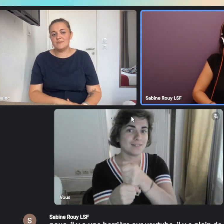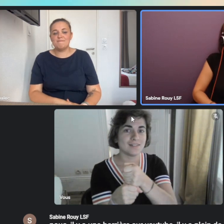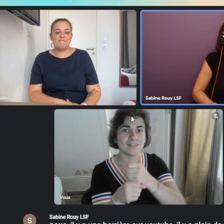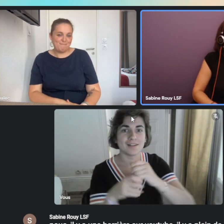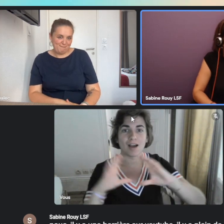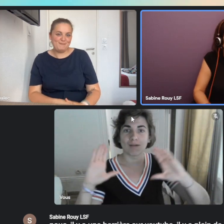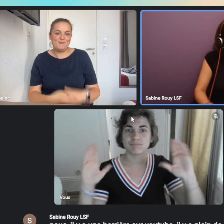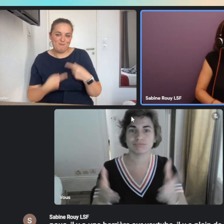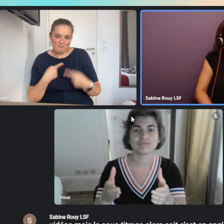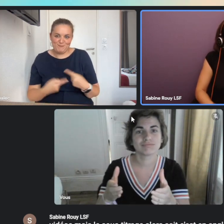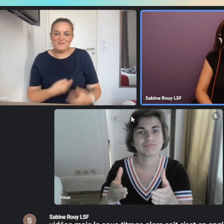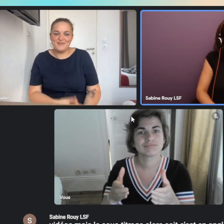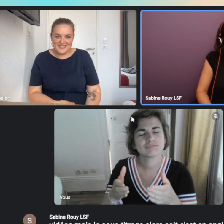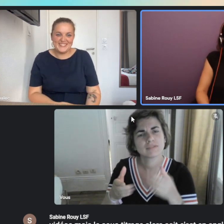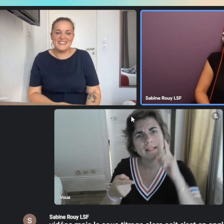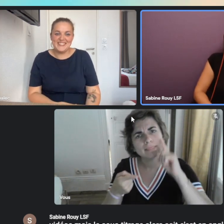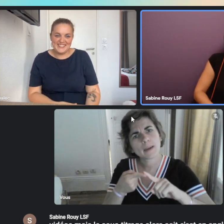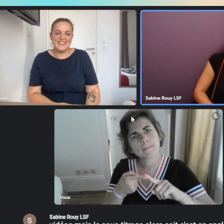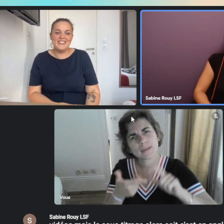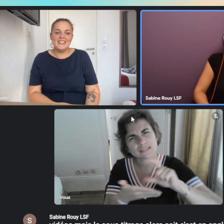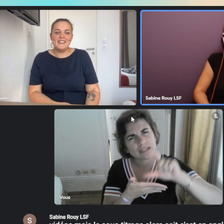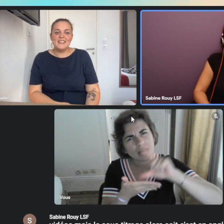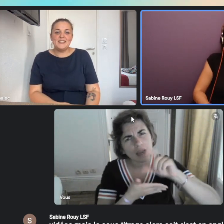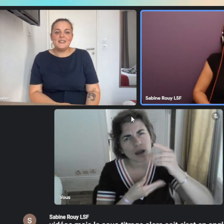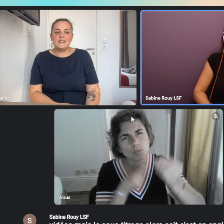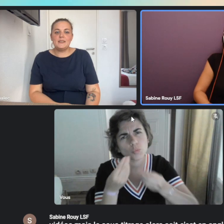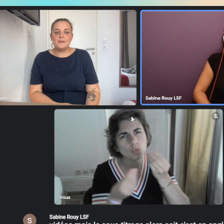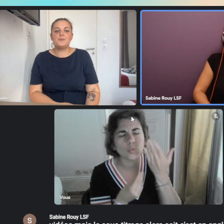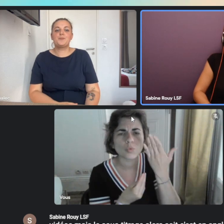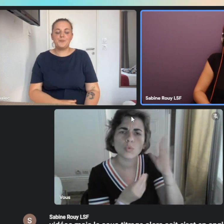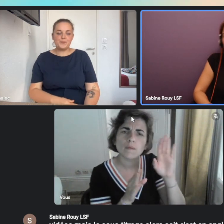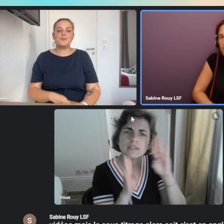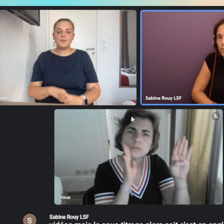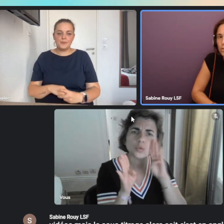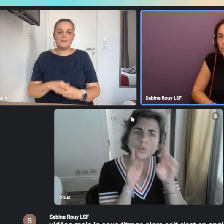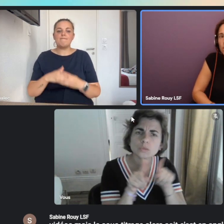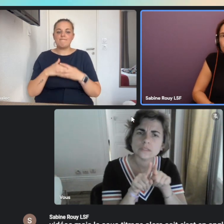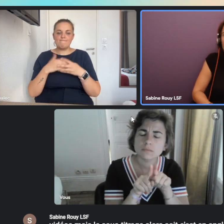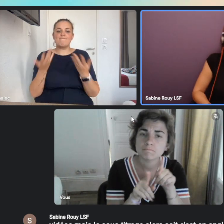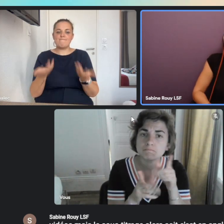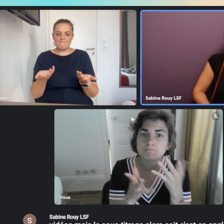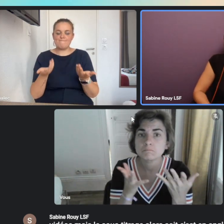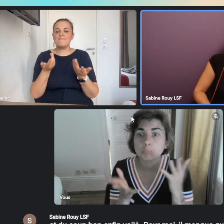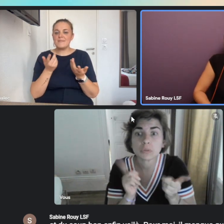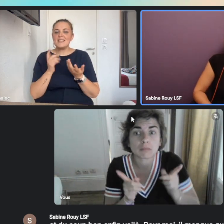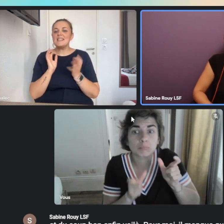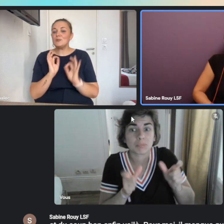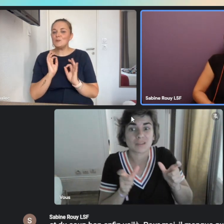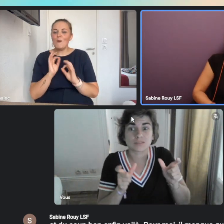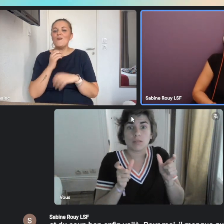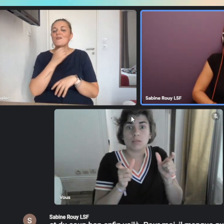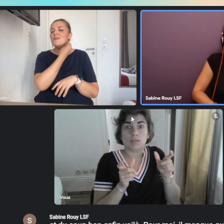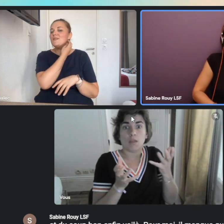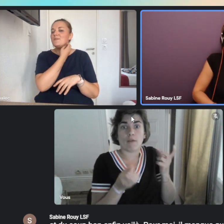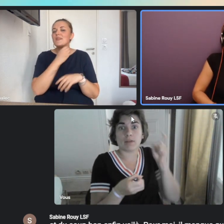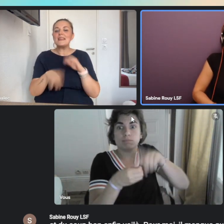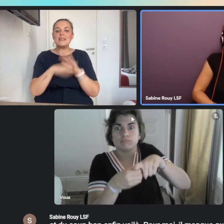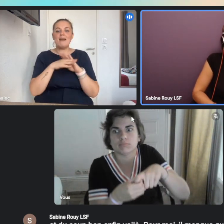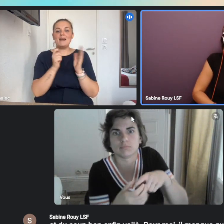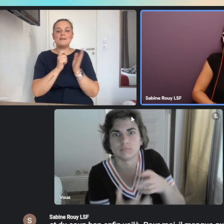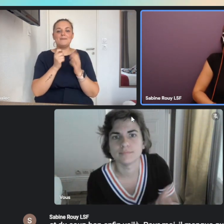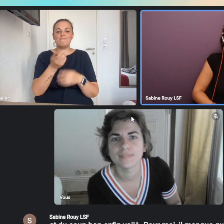D'accord, donc ça veut dire que tu vas créer prochainement un groupe, oui. Et ce serait sur Insta ou sur Facebook, ou